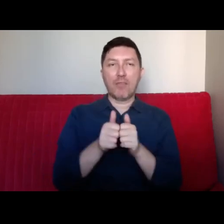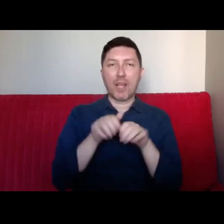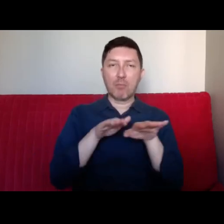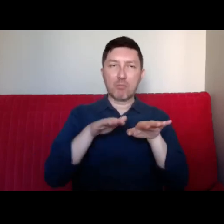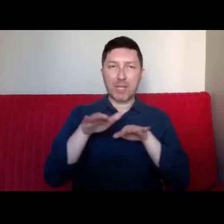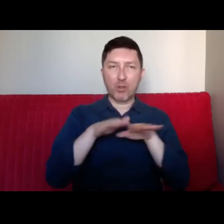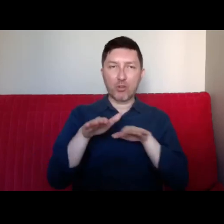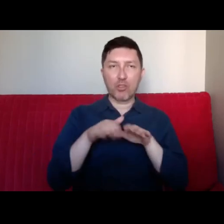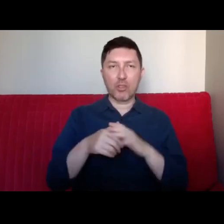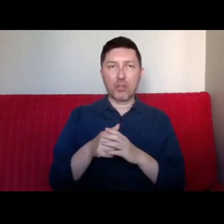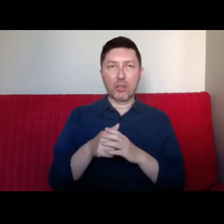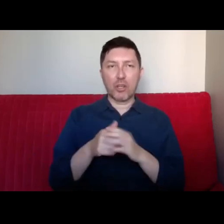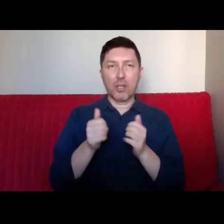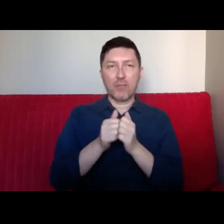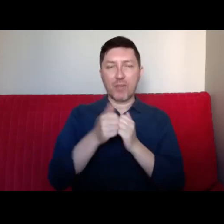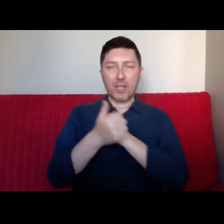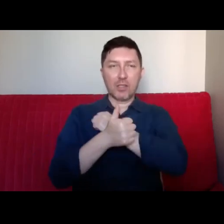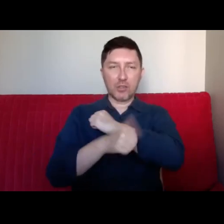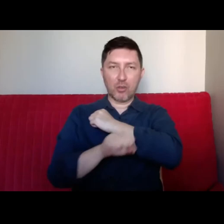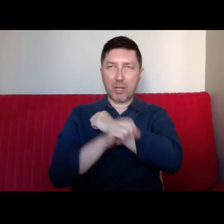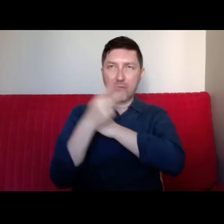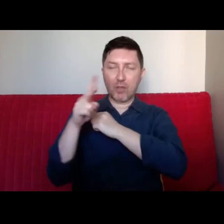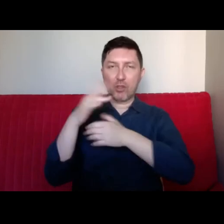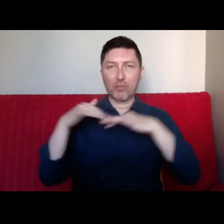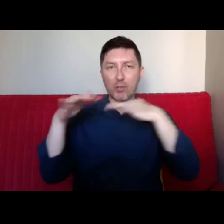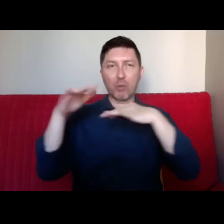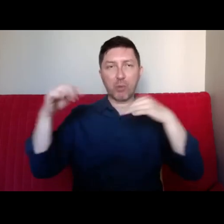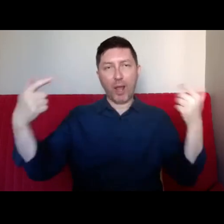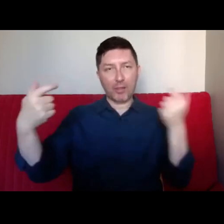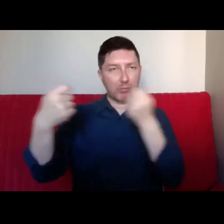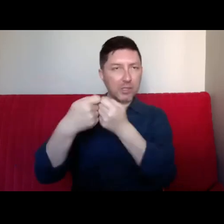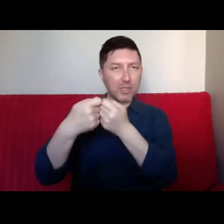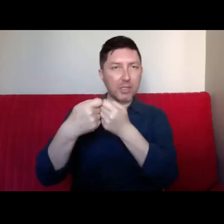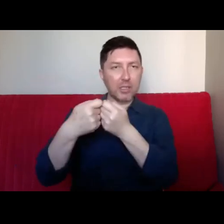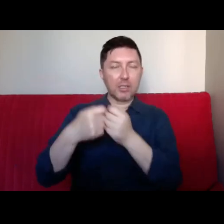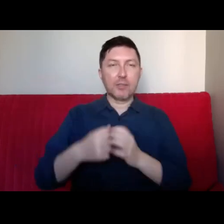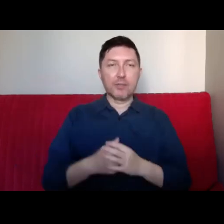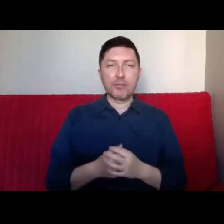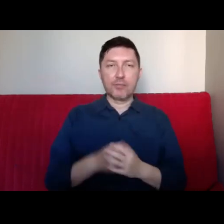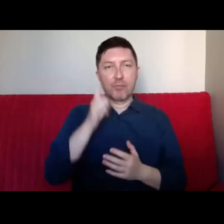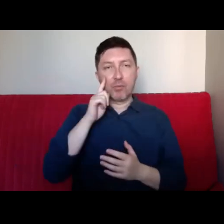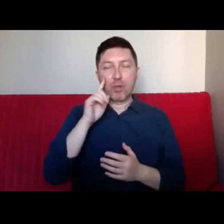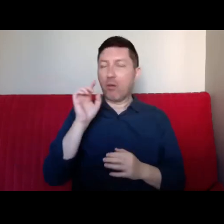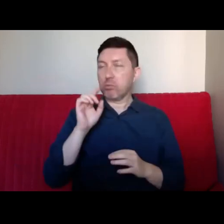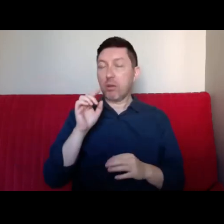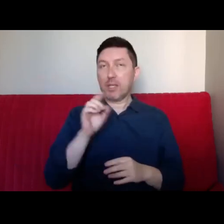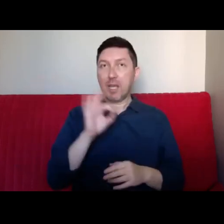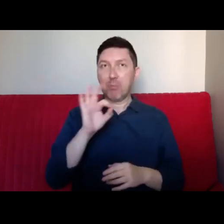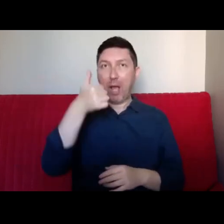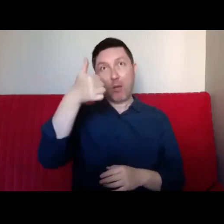cette semaine dans votre environnement. Que ça soit, parce que ça peut toujours être fait à différents niveaux et de façon différente. Gilbert